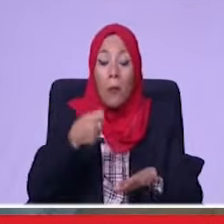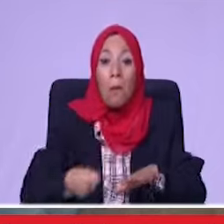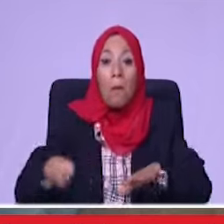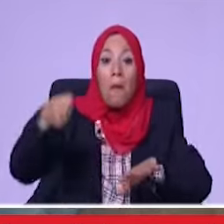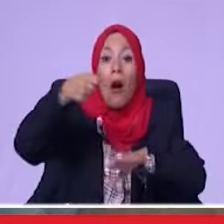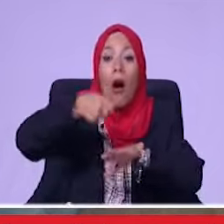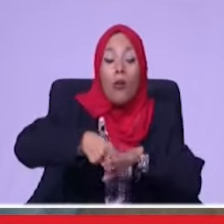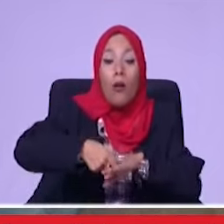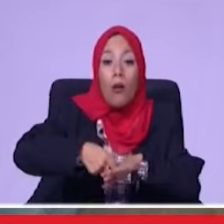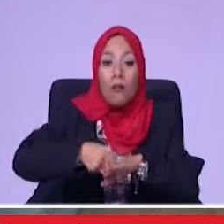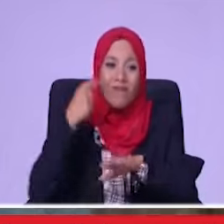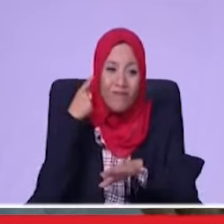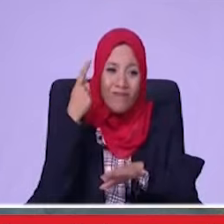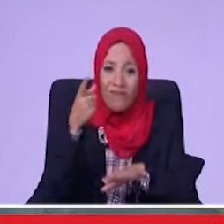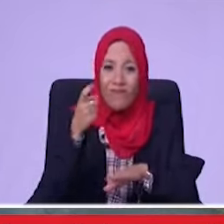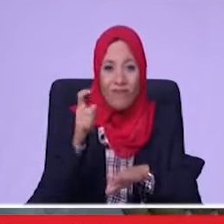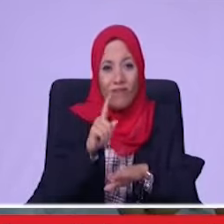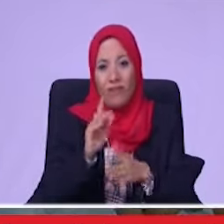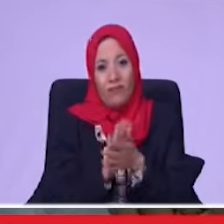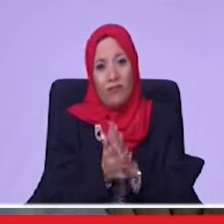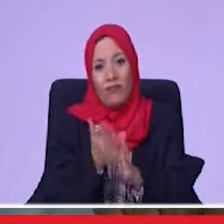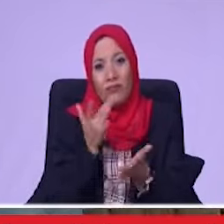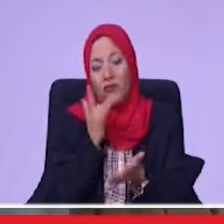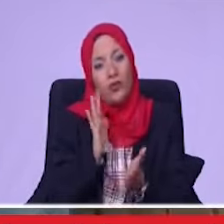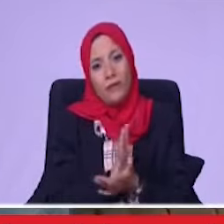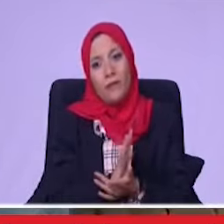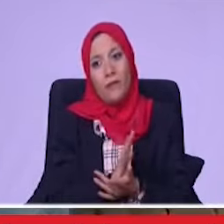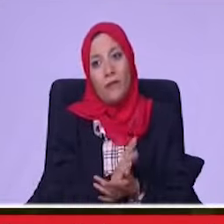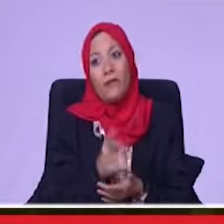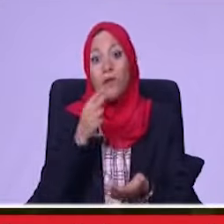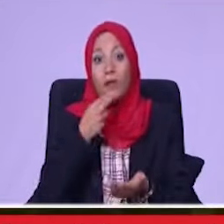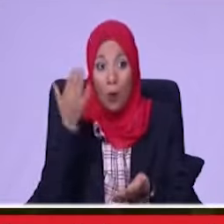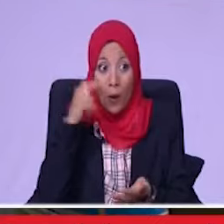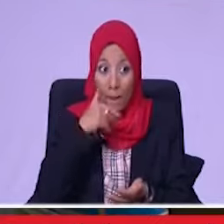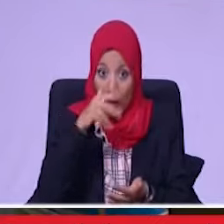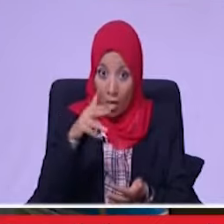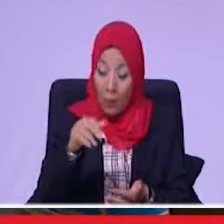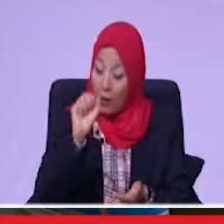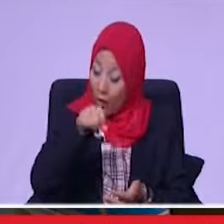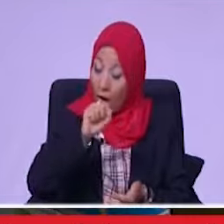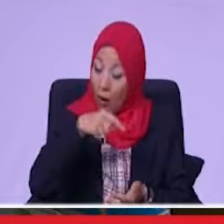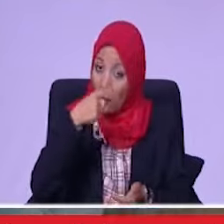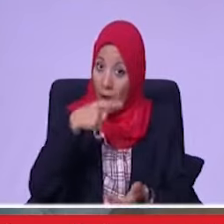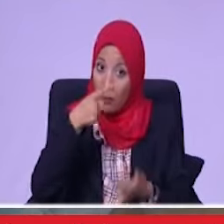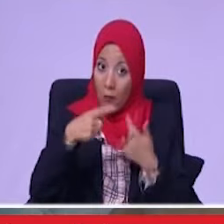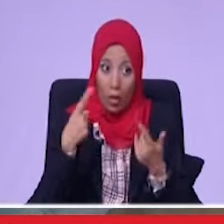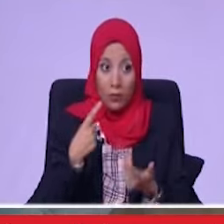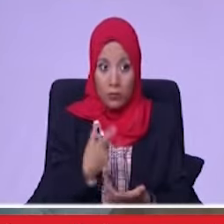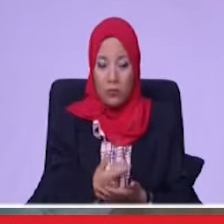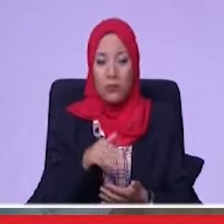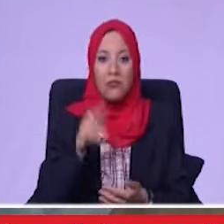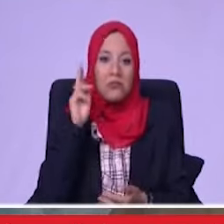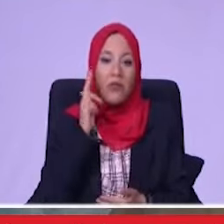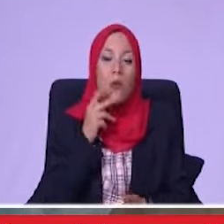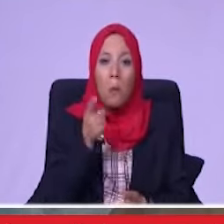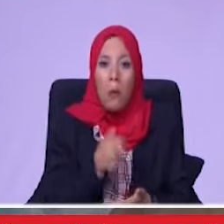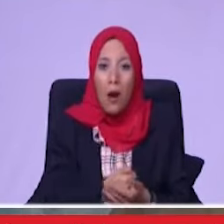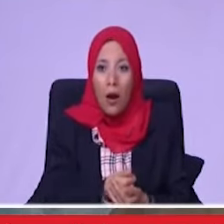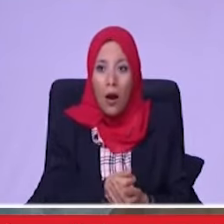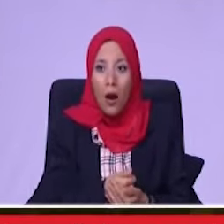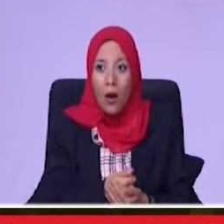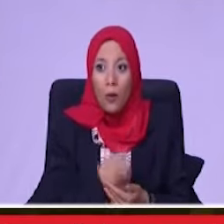اثر على ودانه. المكان بتاع المصنع اللي كان فيه هو كان بيتكلم؟ كان فيه يعني بعض الكلمات يعني.